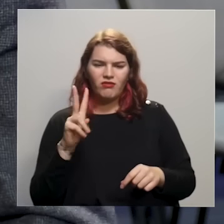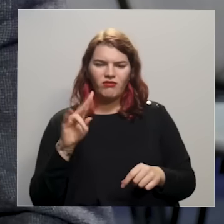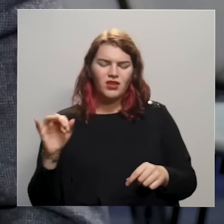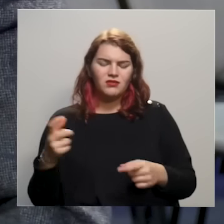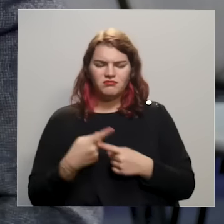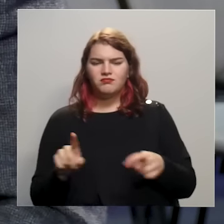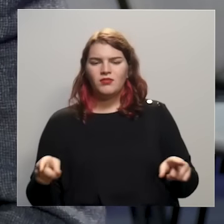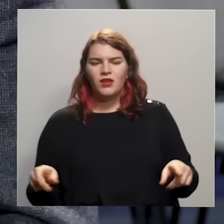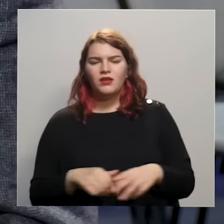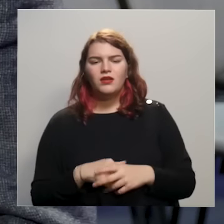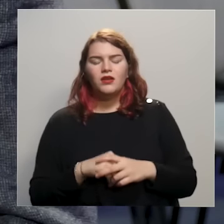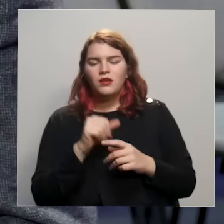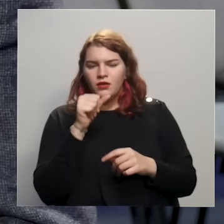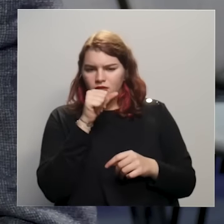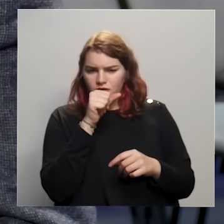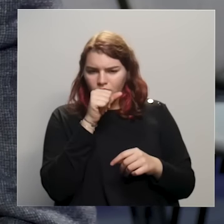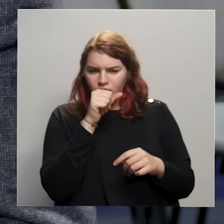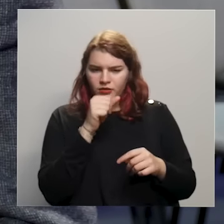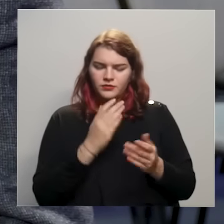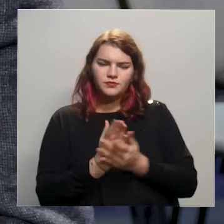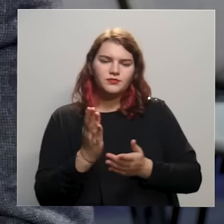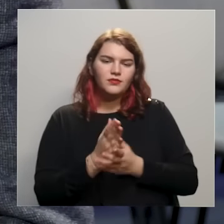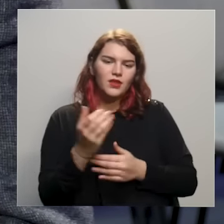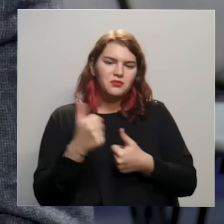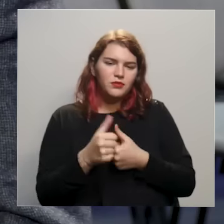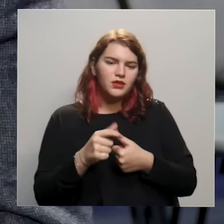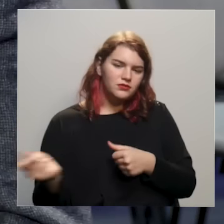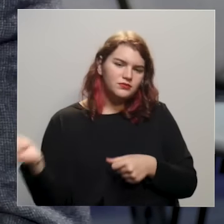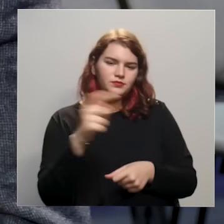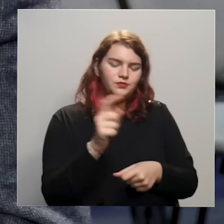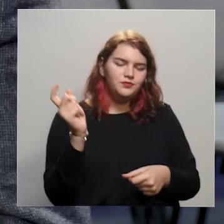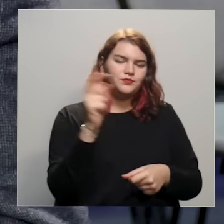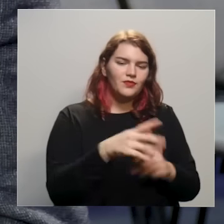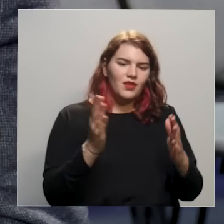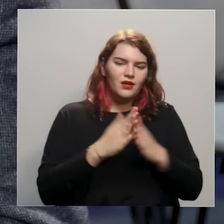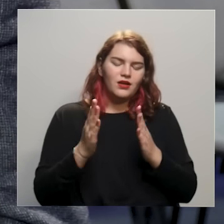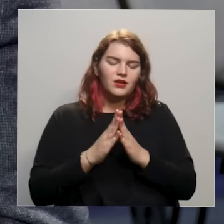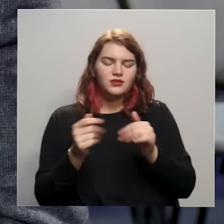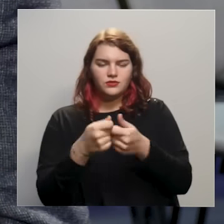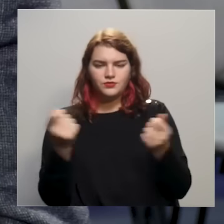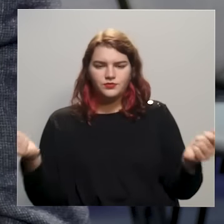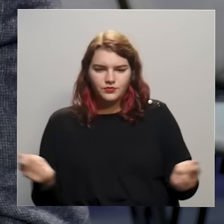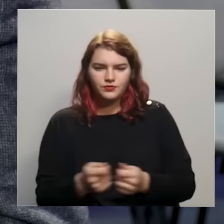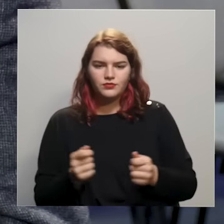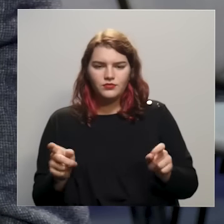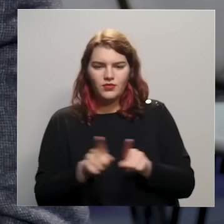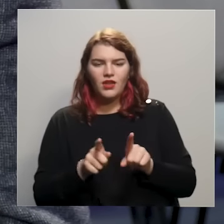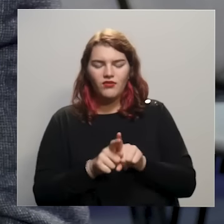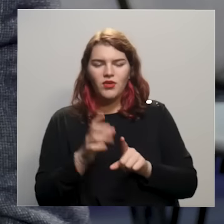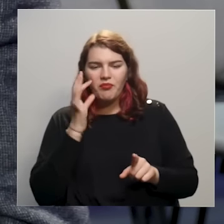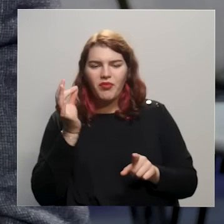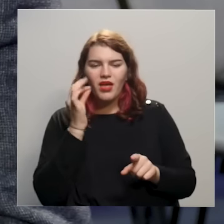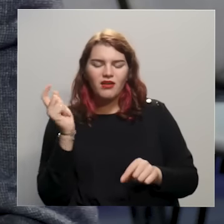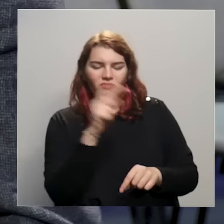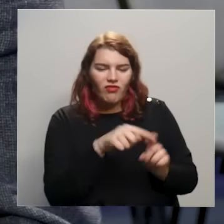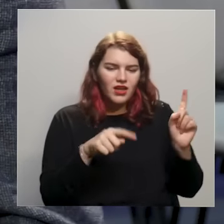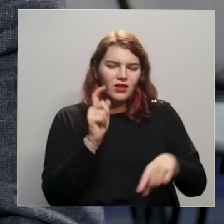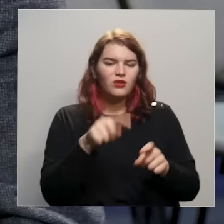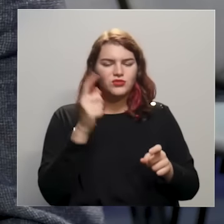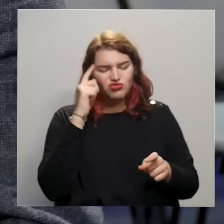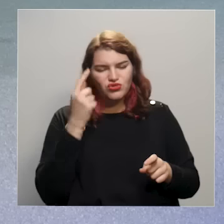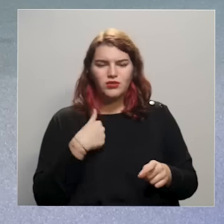sfârșit. La mine trăgeau prietenii ca la... Și erau toți la mine în casă în seara aia. Ca la miere. Da. În seara aia erau la